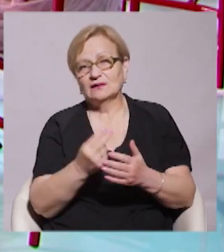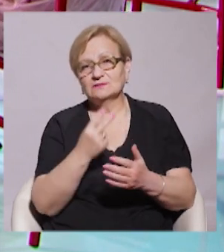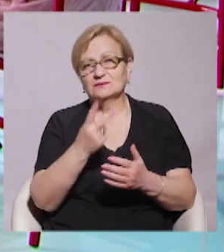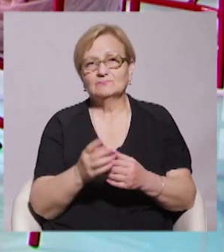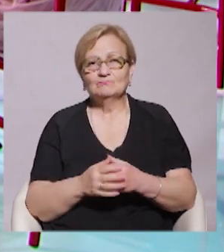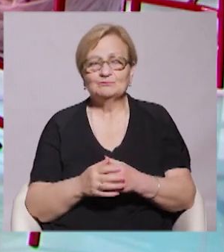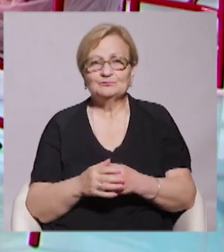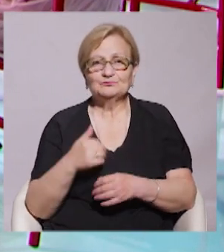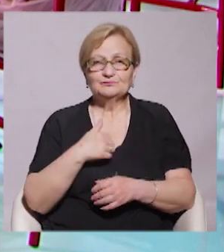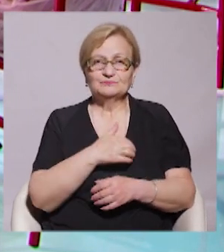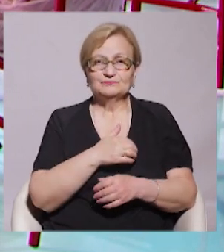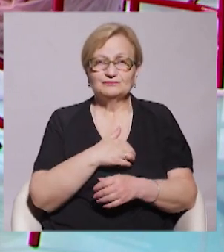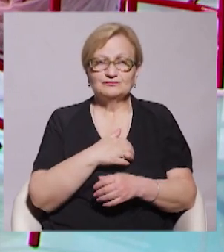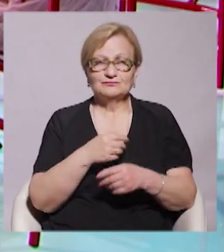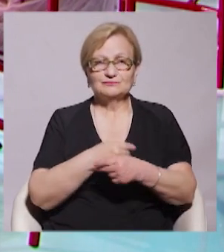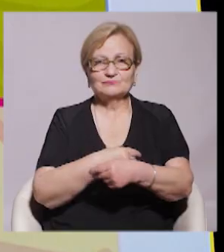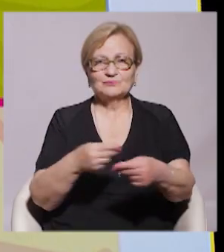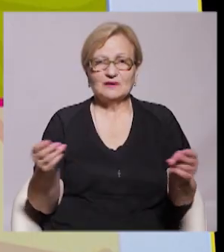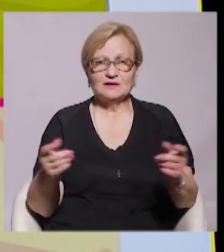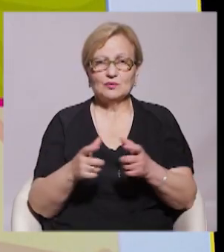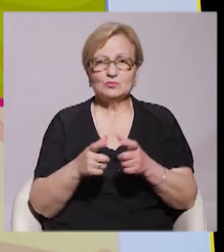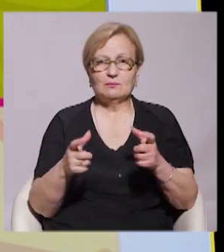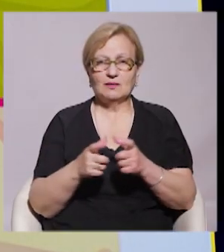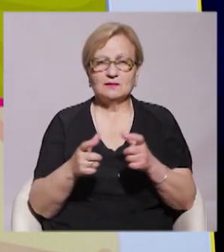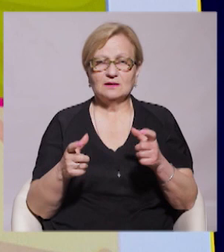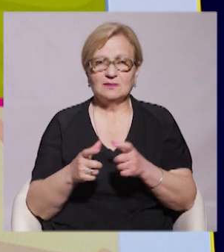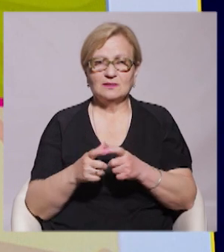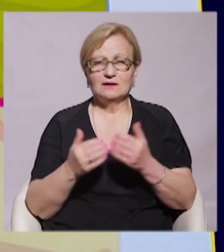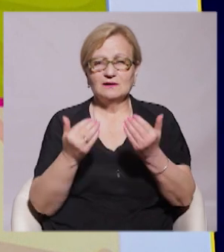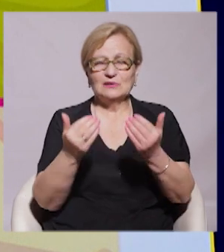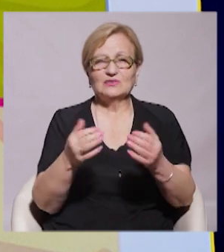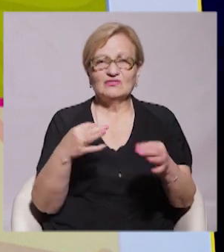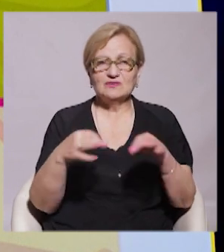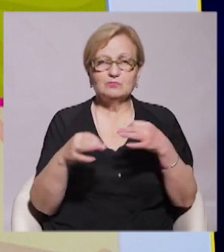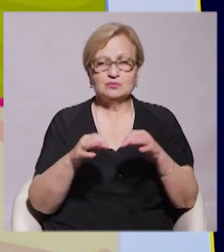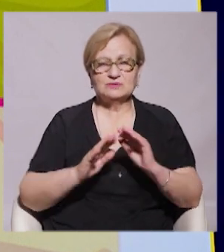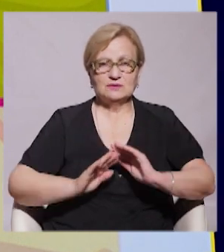და მე მინდა რომ თქვენ დაგირიგოთ ბარათები, თქვენი ფურცლები წინ გამოწიეთ.